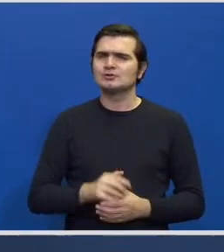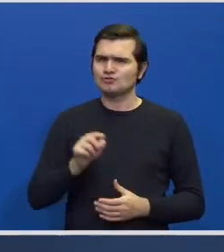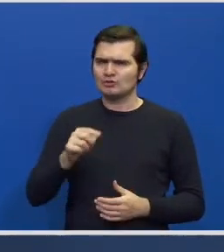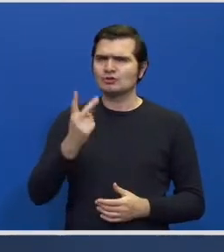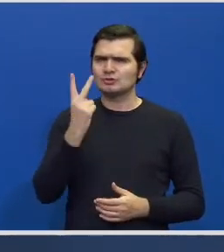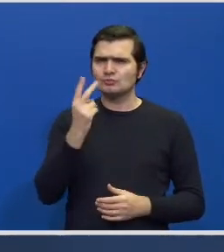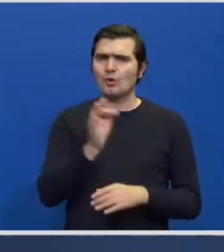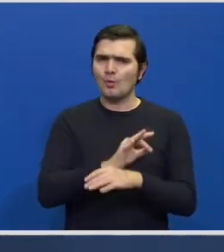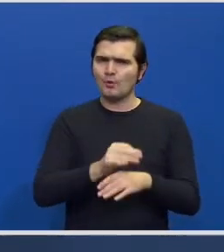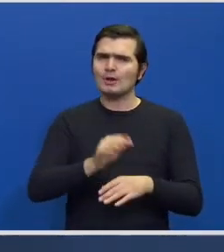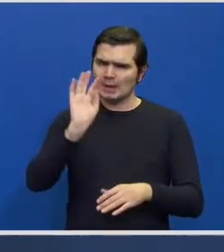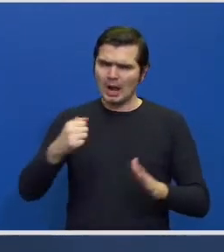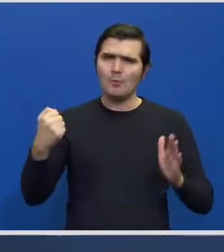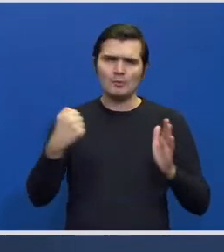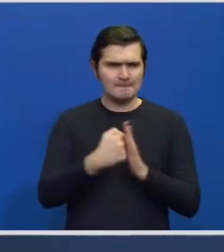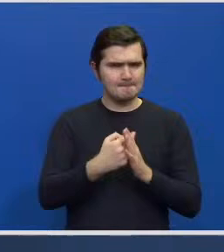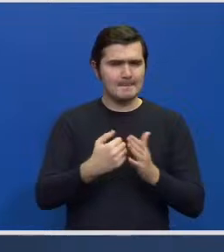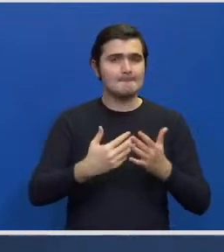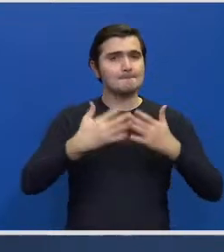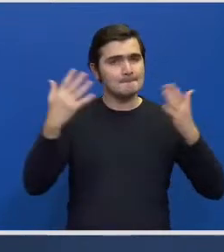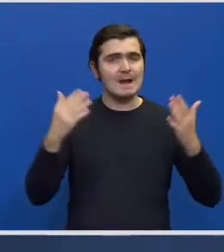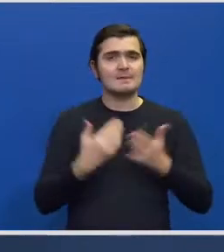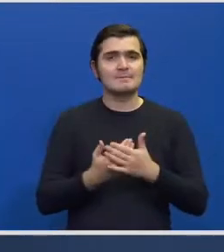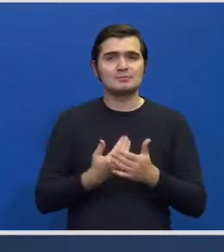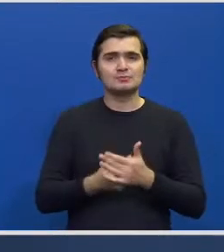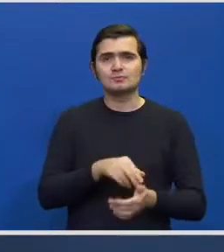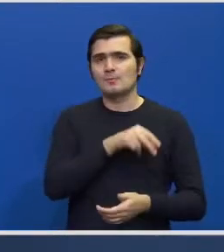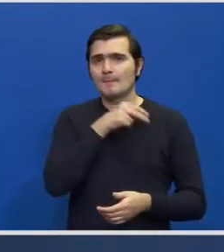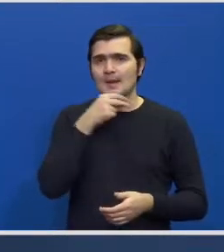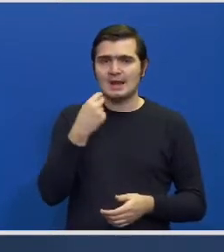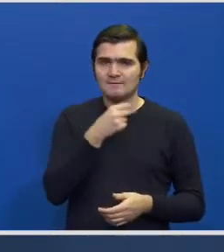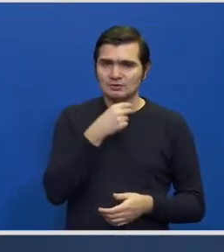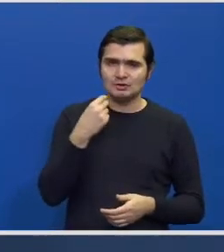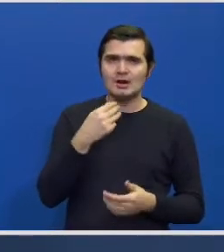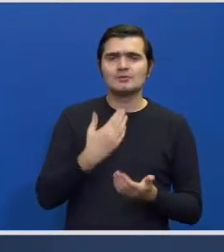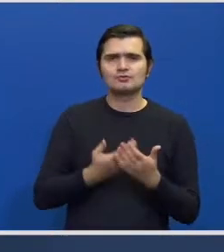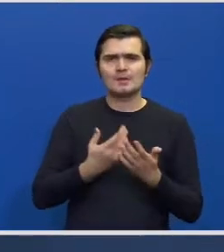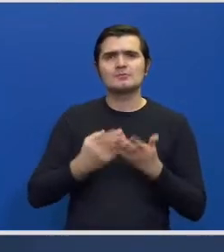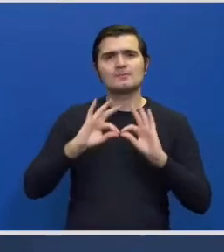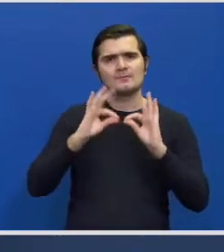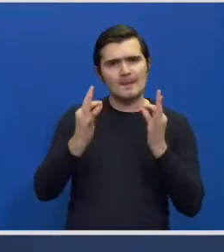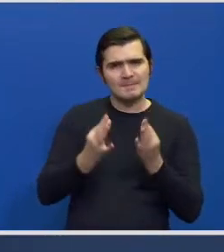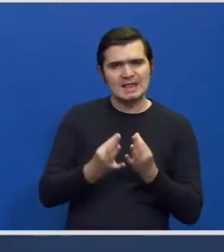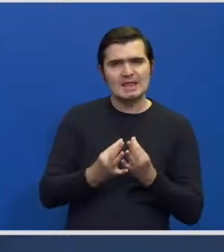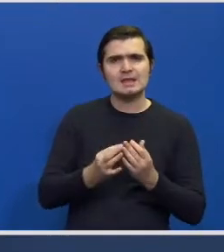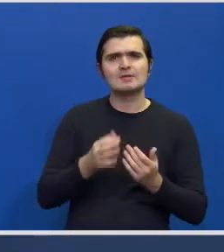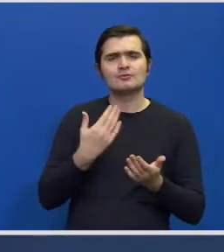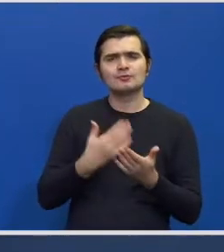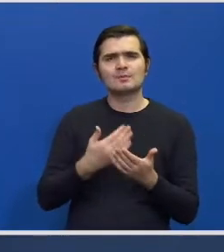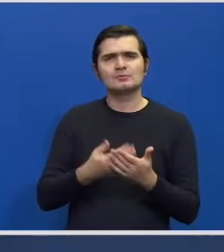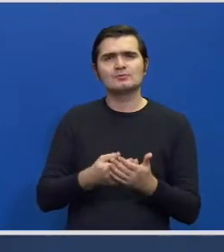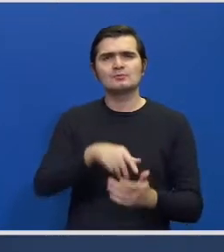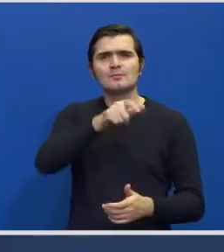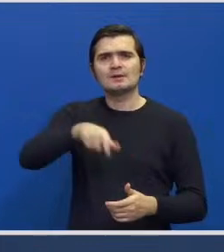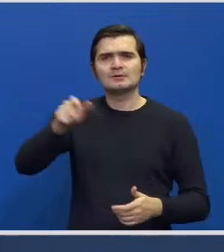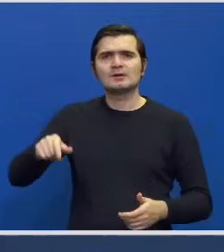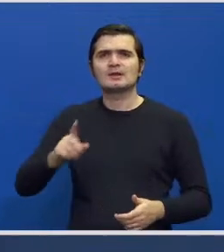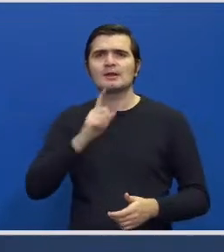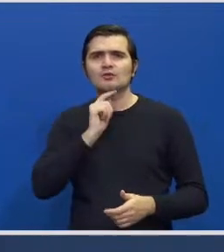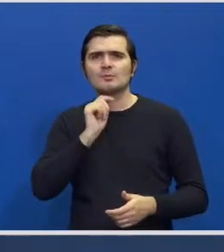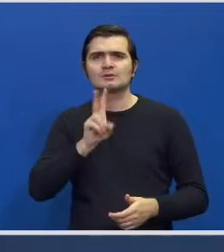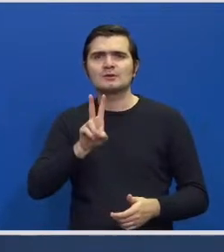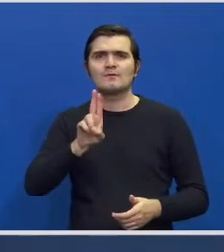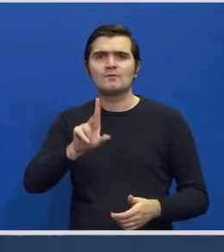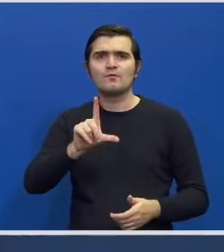urgență care au un impact mare asupra beneficiarilor, respectiv asupra familiilor